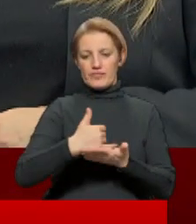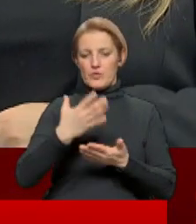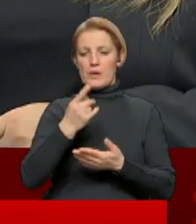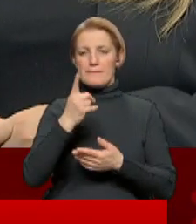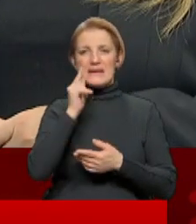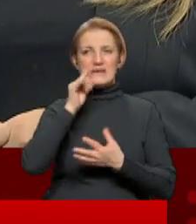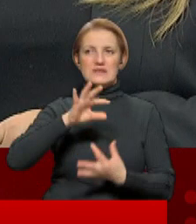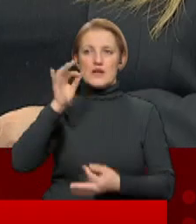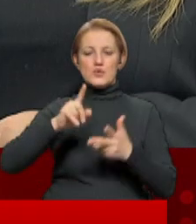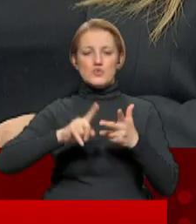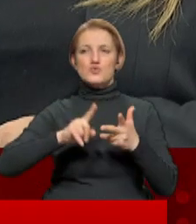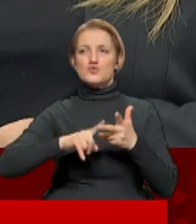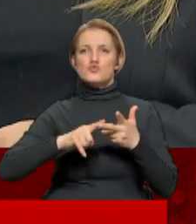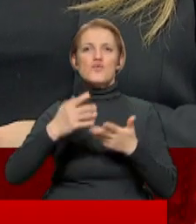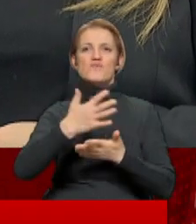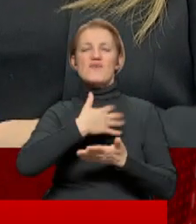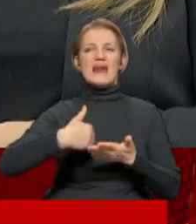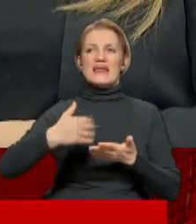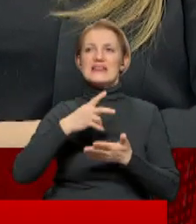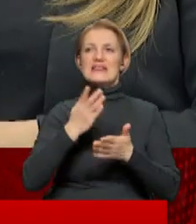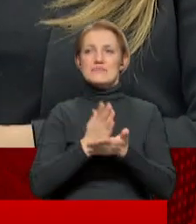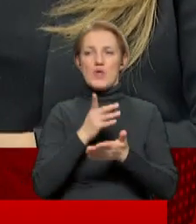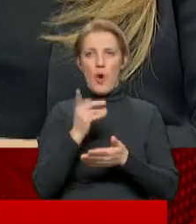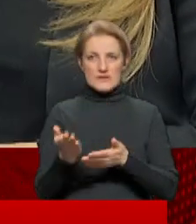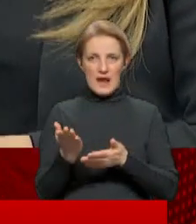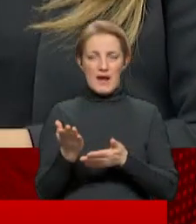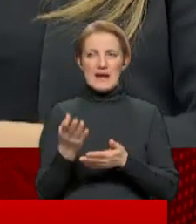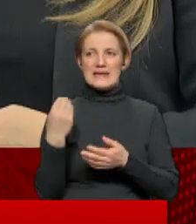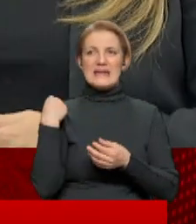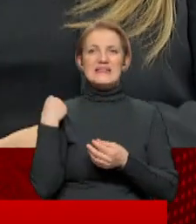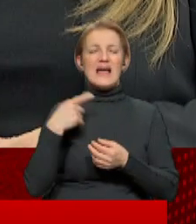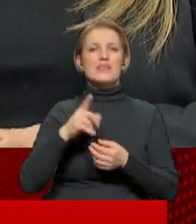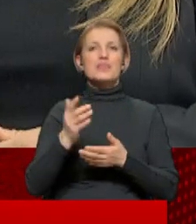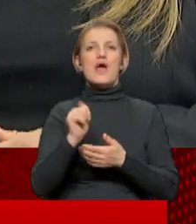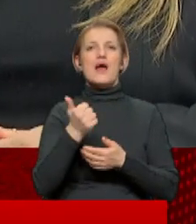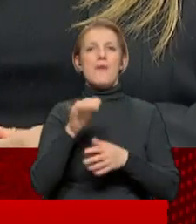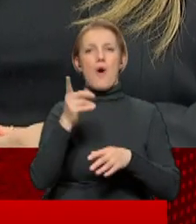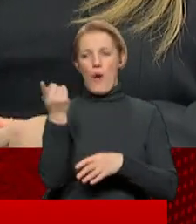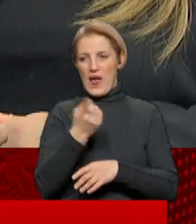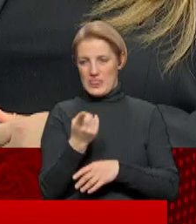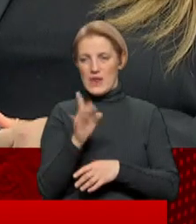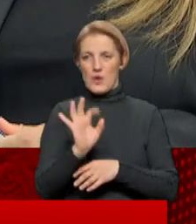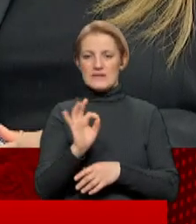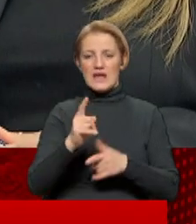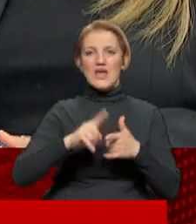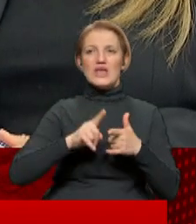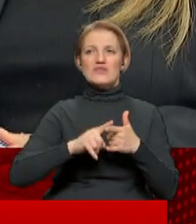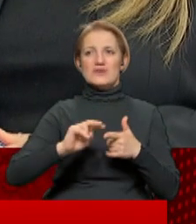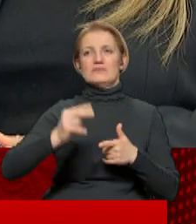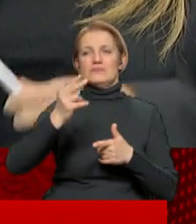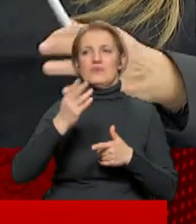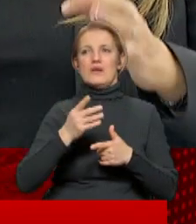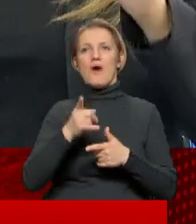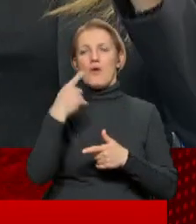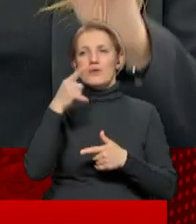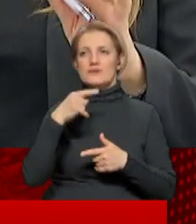bir insan şu an 3. vergi diliminde. 3. Oysa eğer yeniden değerleme oranı da olsaydı daha 2. vergi dilimine çıkmış